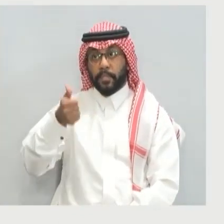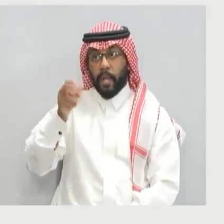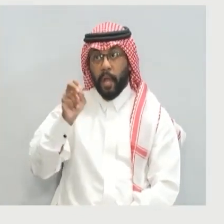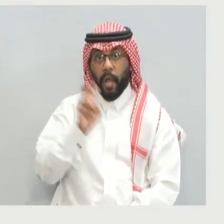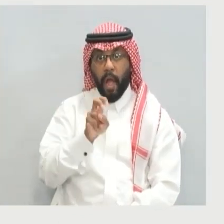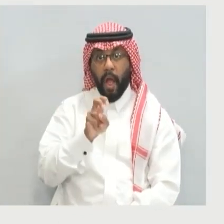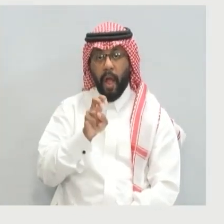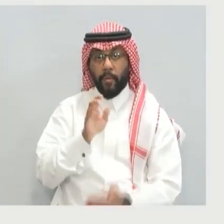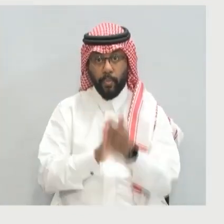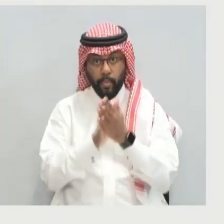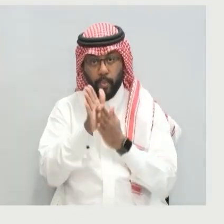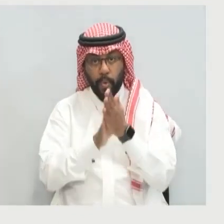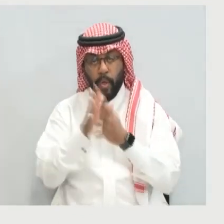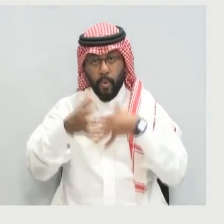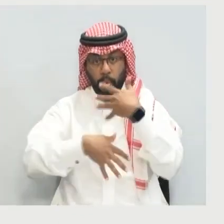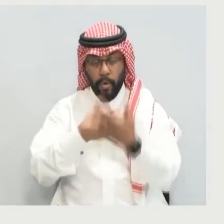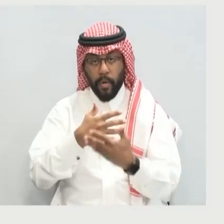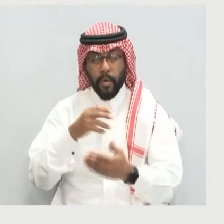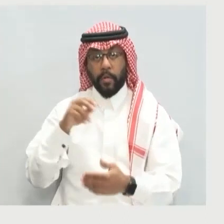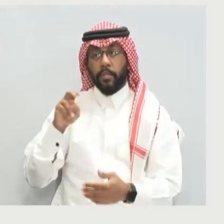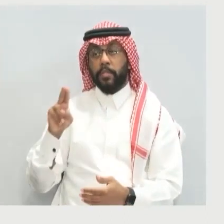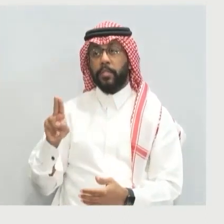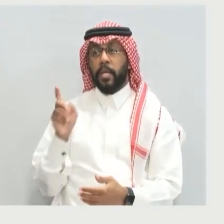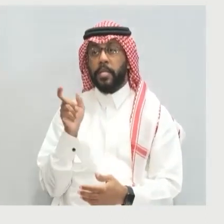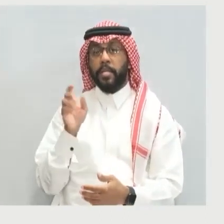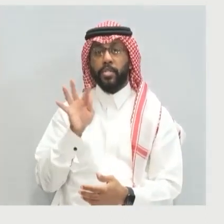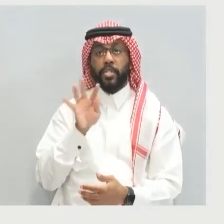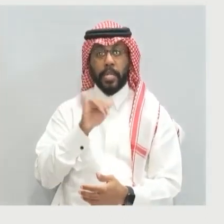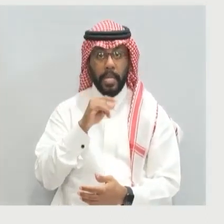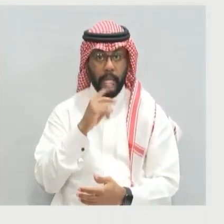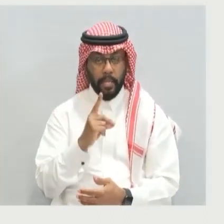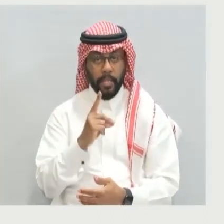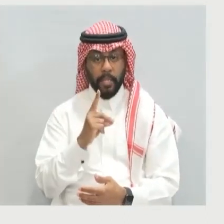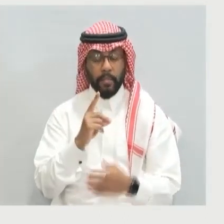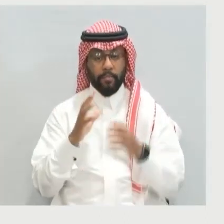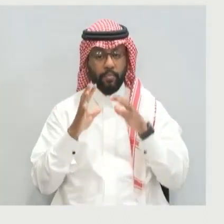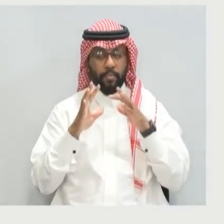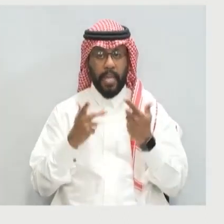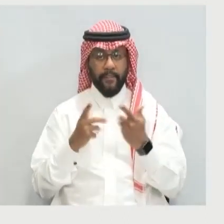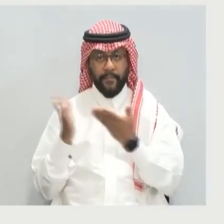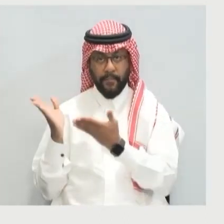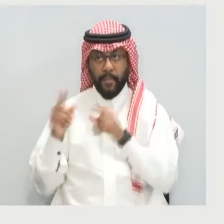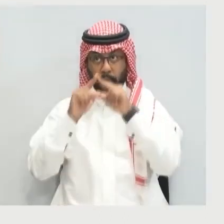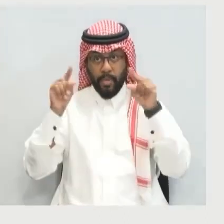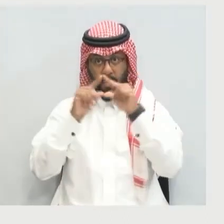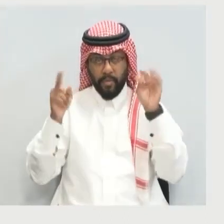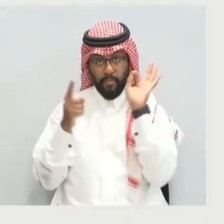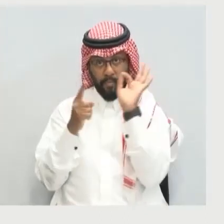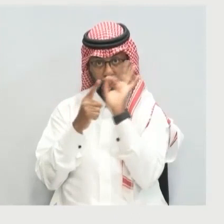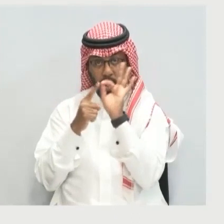طاقه التنشيط ترمز لها بالرمز اي اي هي عباره عن لاحظ معي الحد